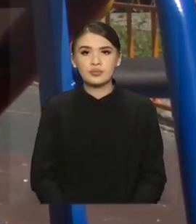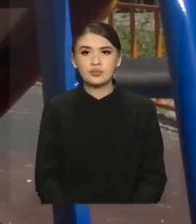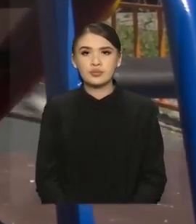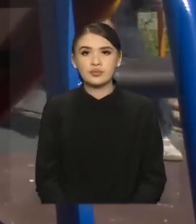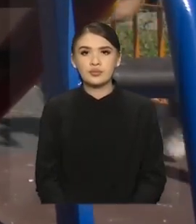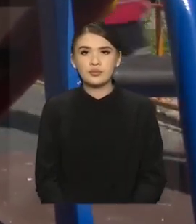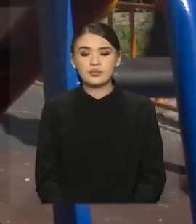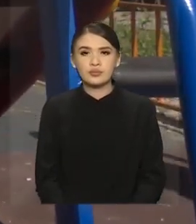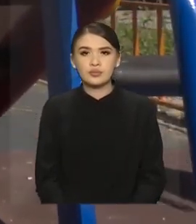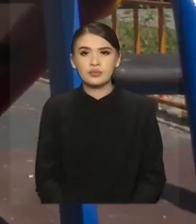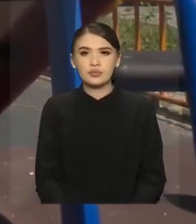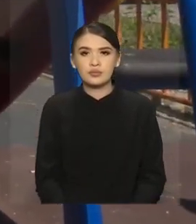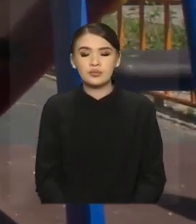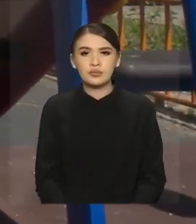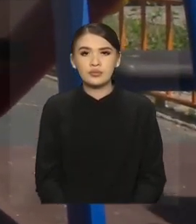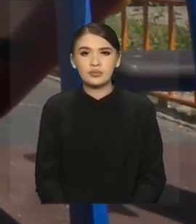Нурали кудайбергенов Жибек Жолы